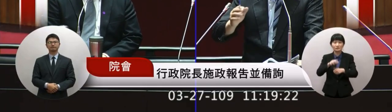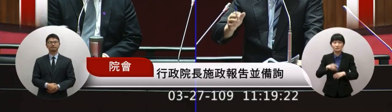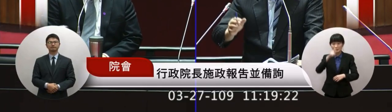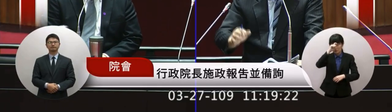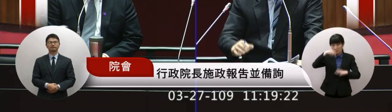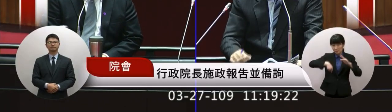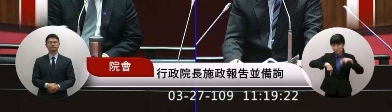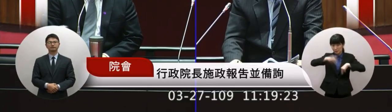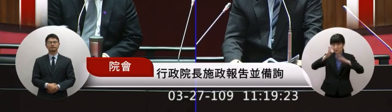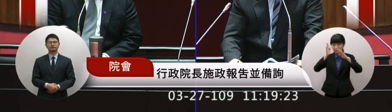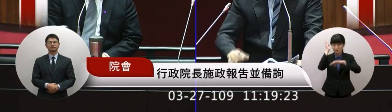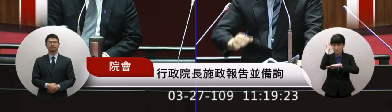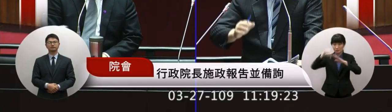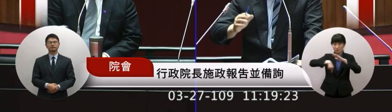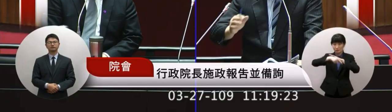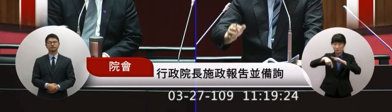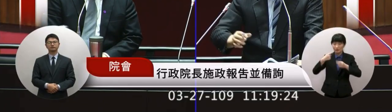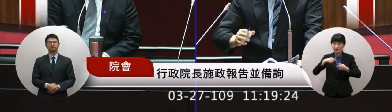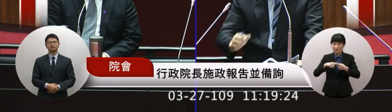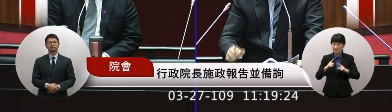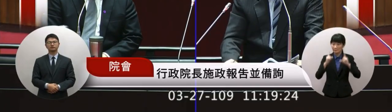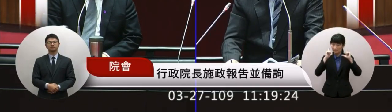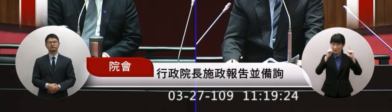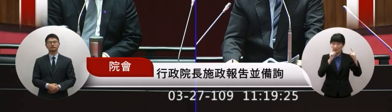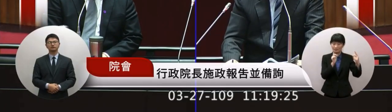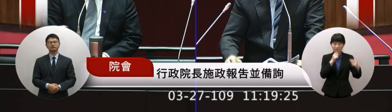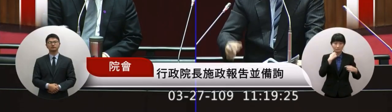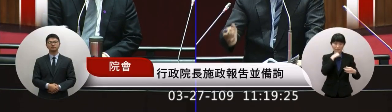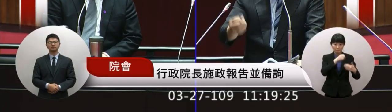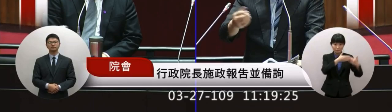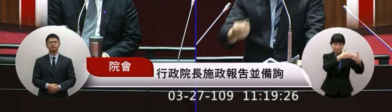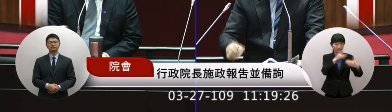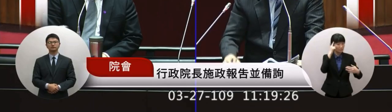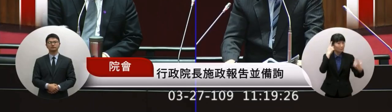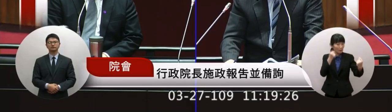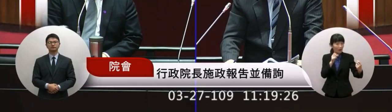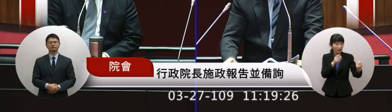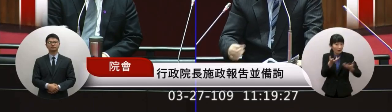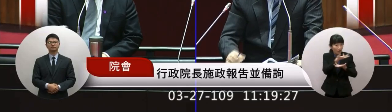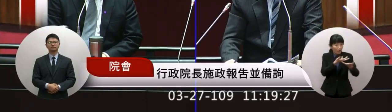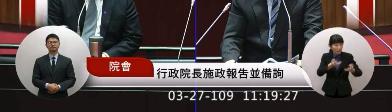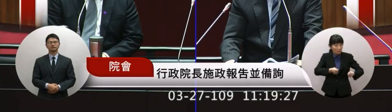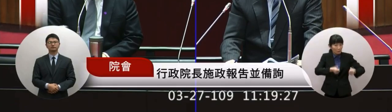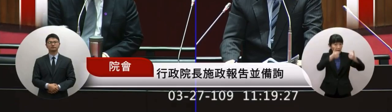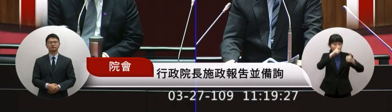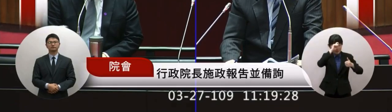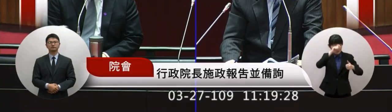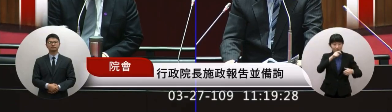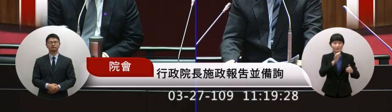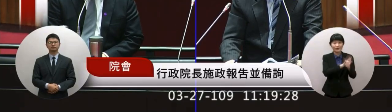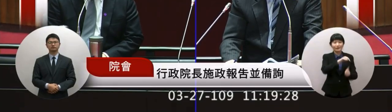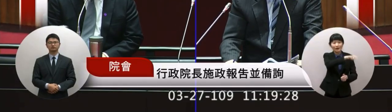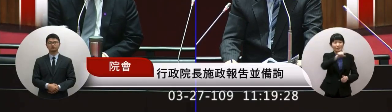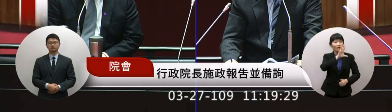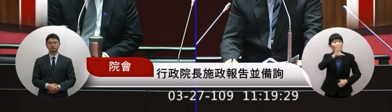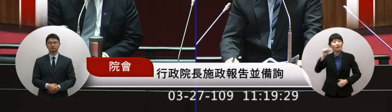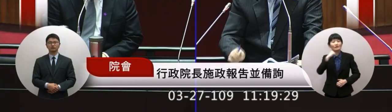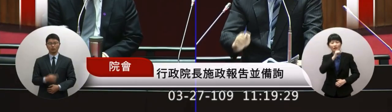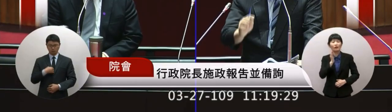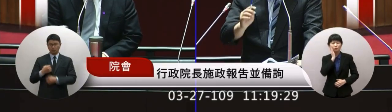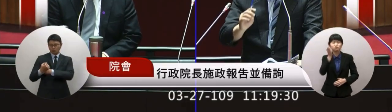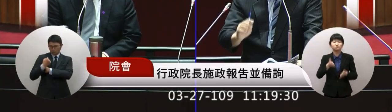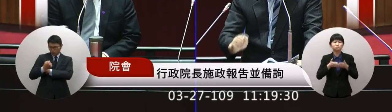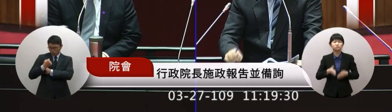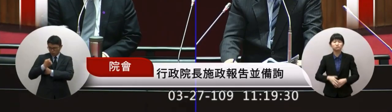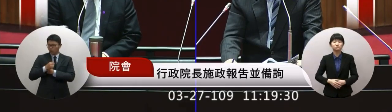要，这个跟对岸要是能够取得一个默契，哦，让他们能够顺利赶快还。 对，一直都在做这样的